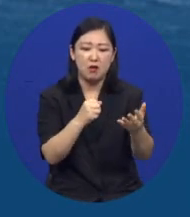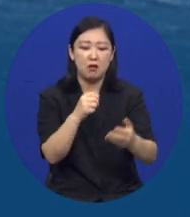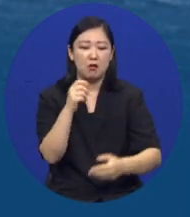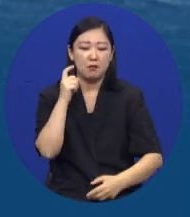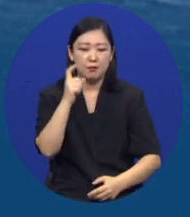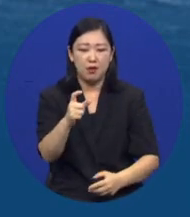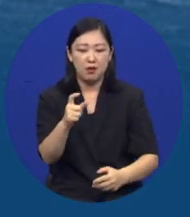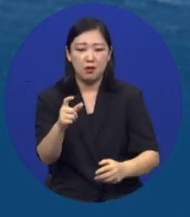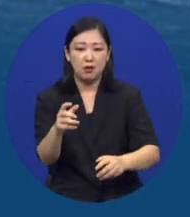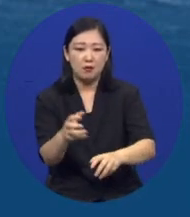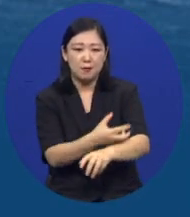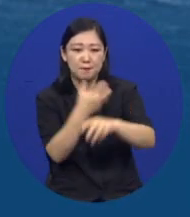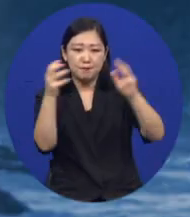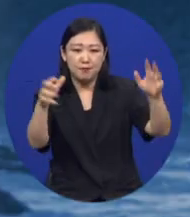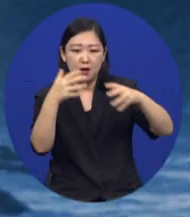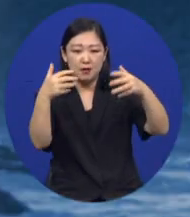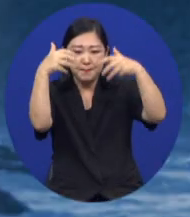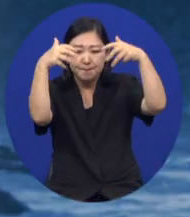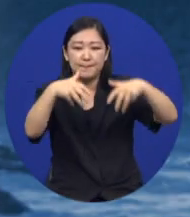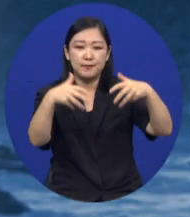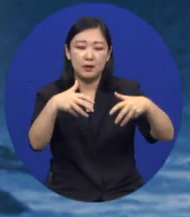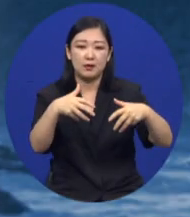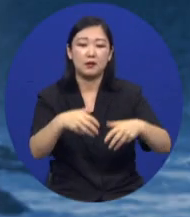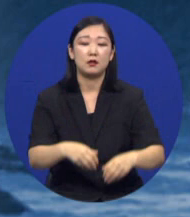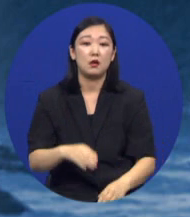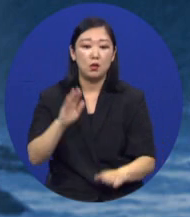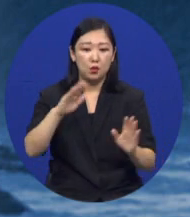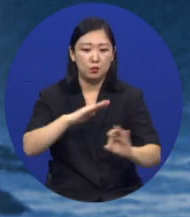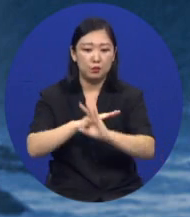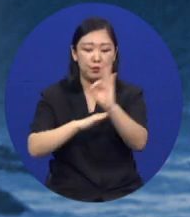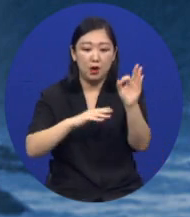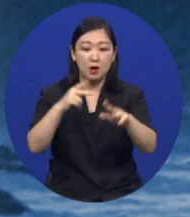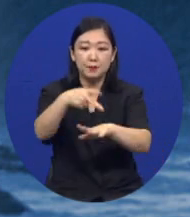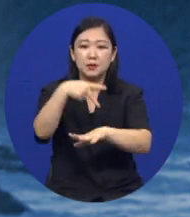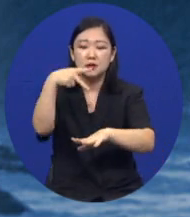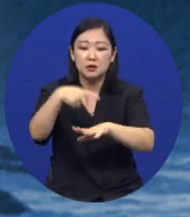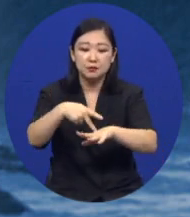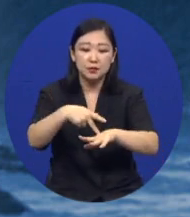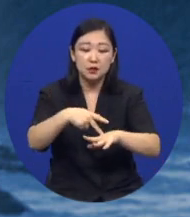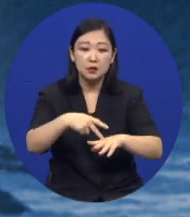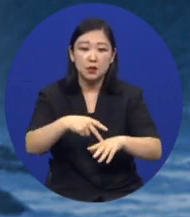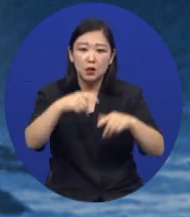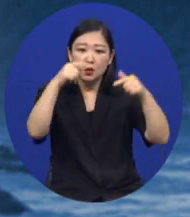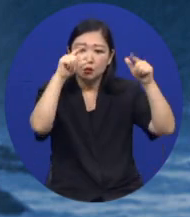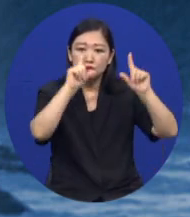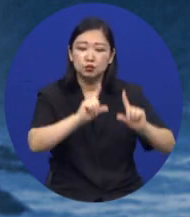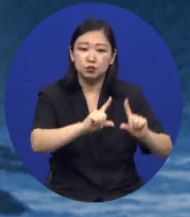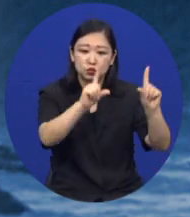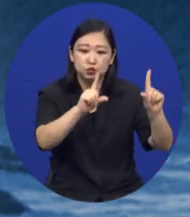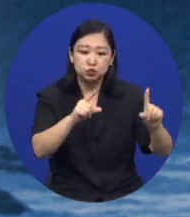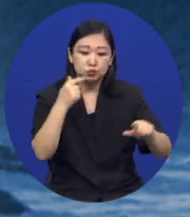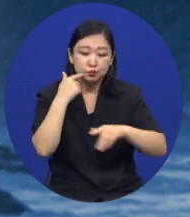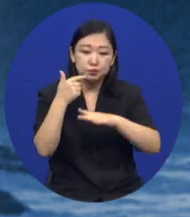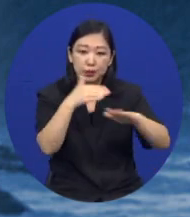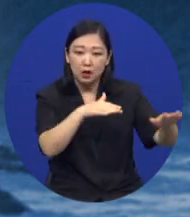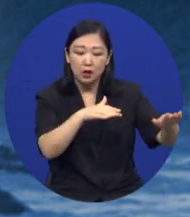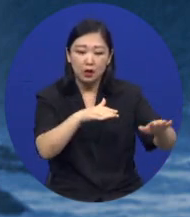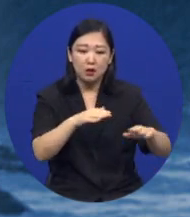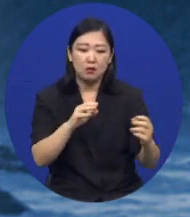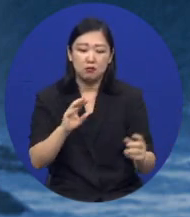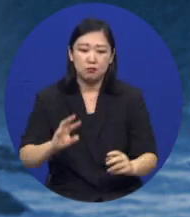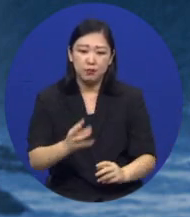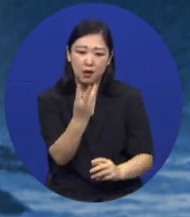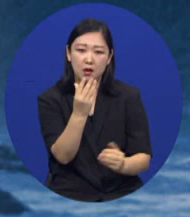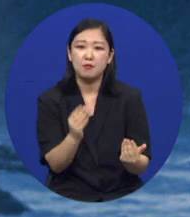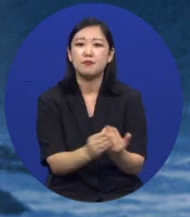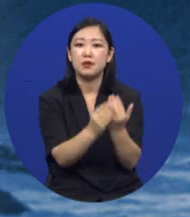강풍이 예상됩니다. 태풍 정보를 보시면 오늘 오전에 필리핀 동쪽 해상에서 열대저기압이 4호 태풍 에어리로